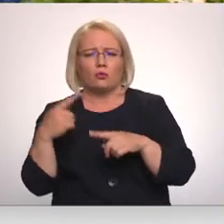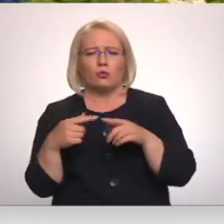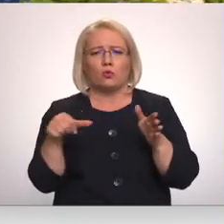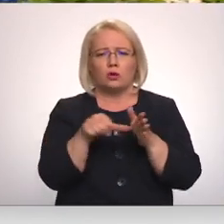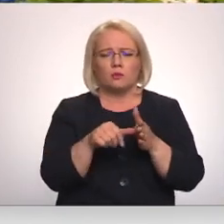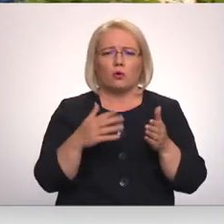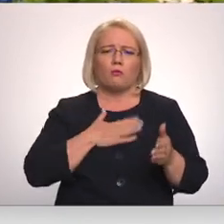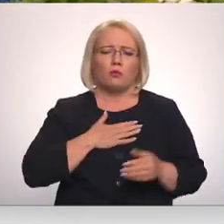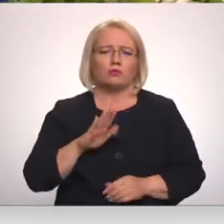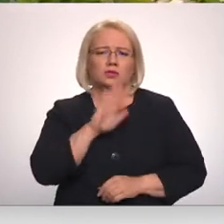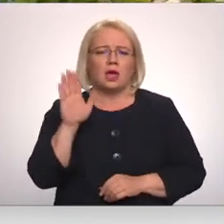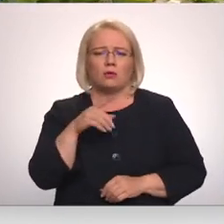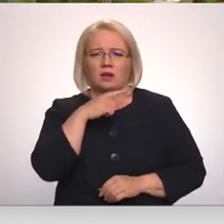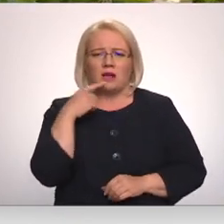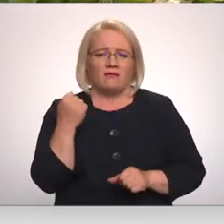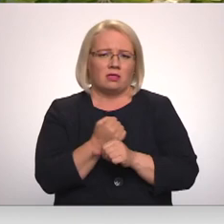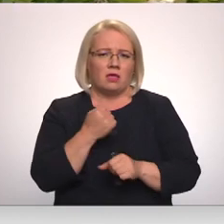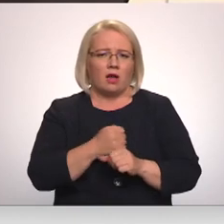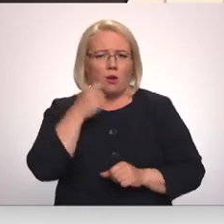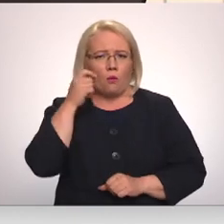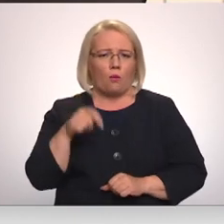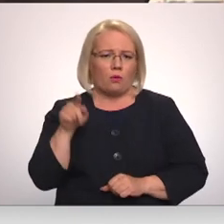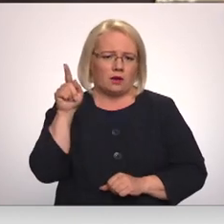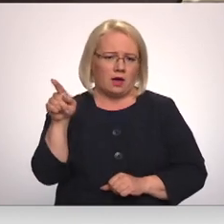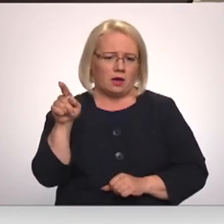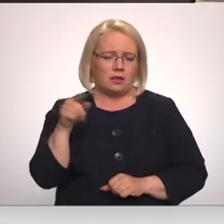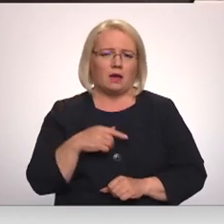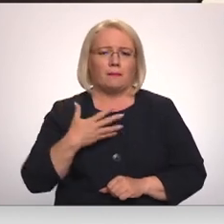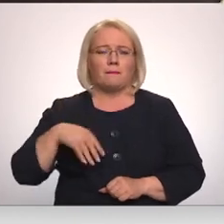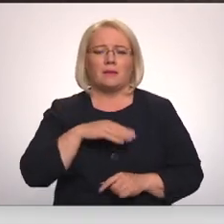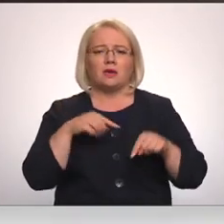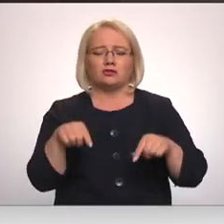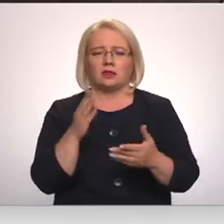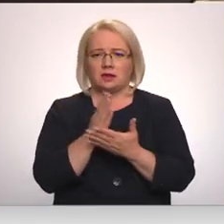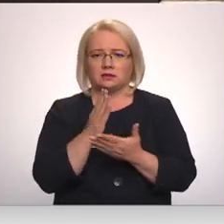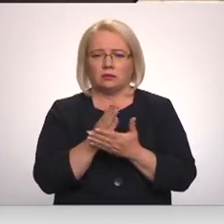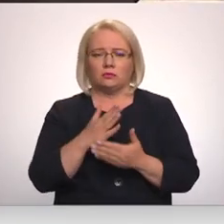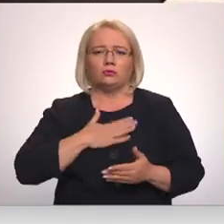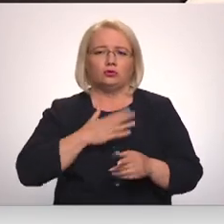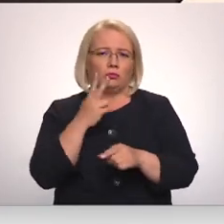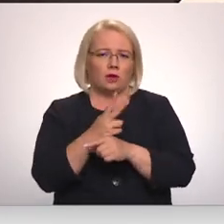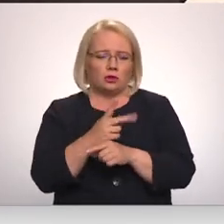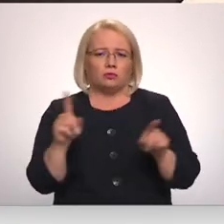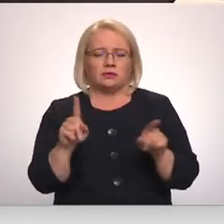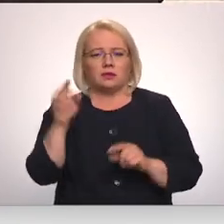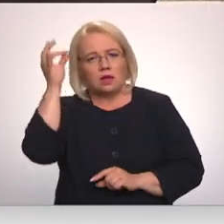ko mūsdienu Krievija pastrādā Ukrainā. Mēs šeit esam, un mūsu pienākums ir